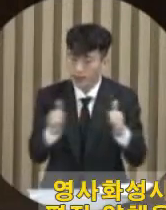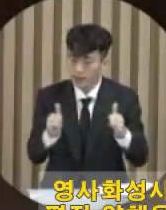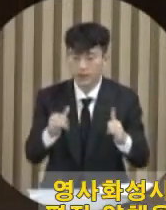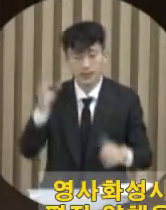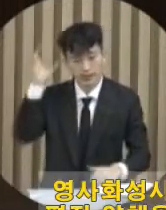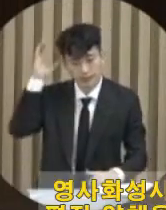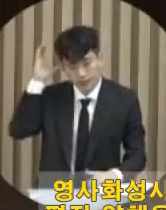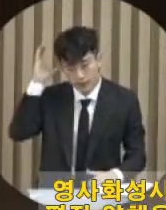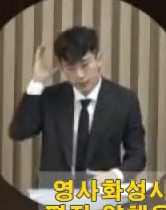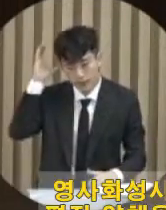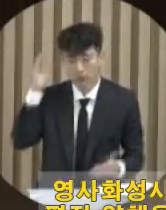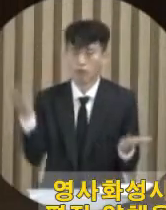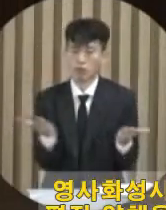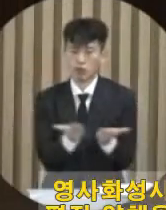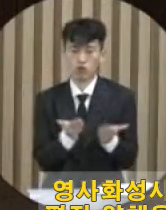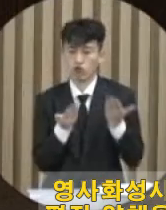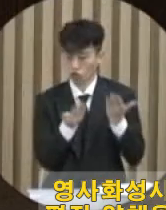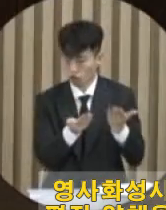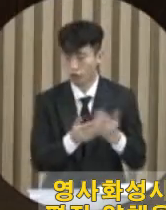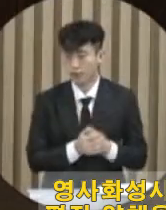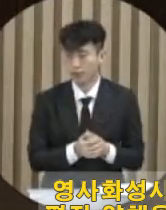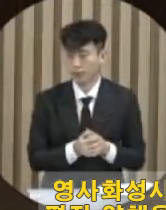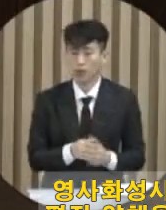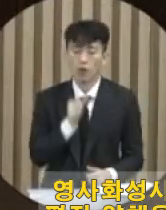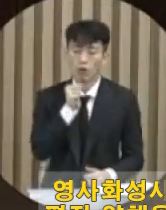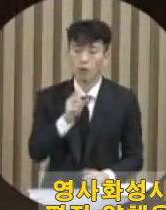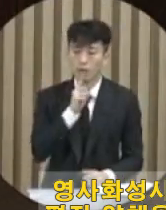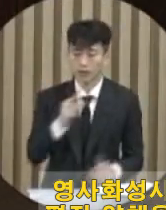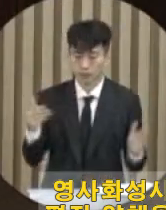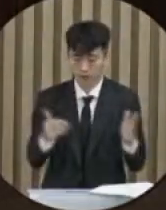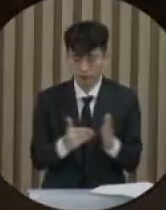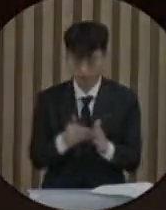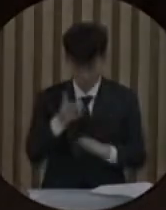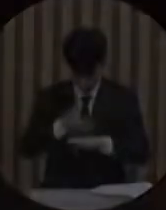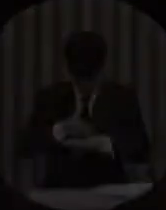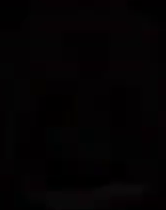합리적인 대책을 마련해 주시길 요청드리면서 5분 발언을 마치겠습니다. 감사합니다.